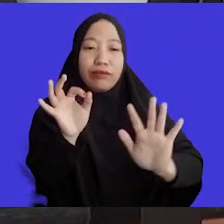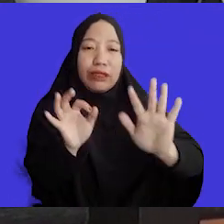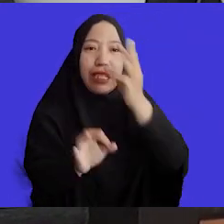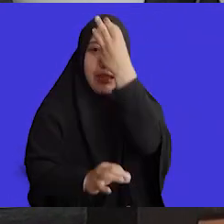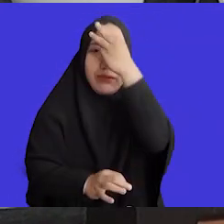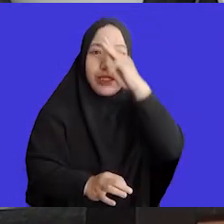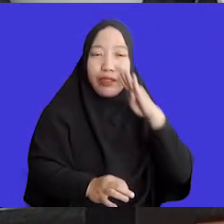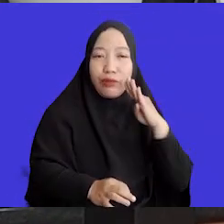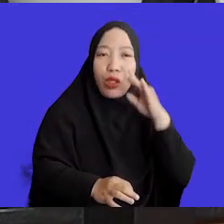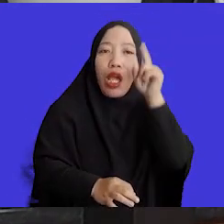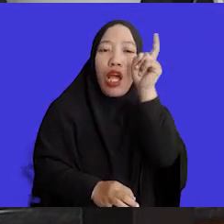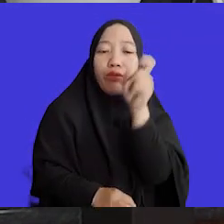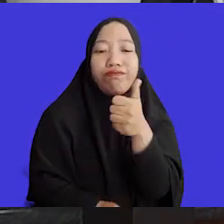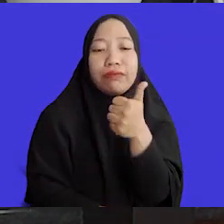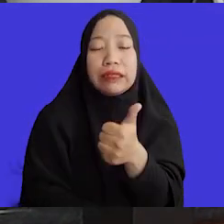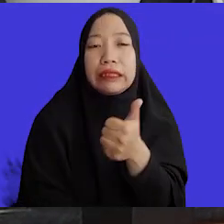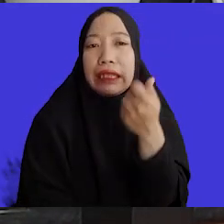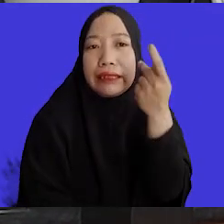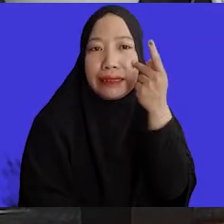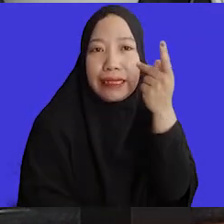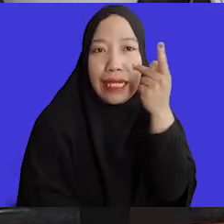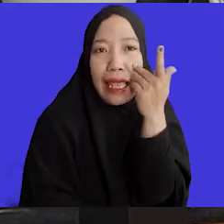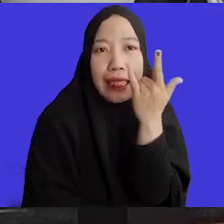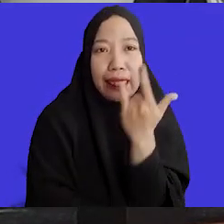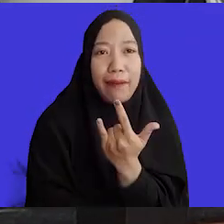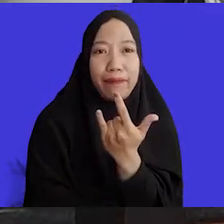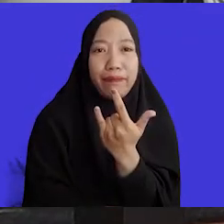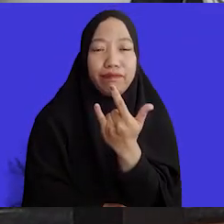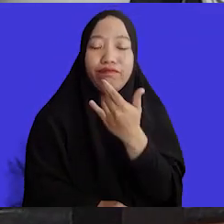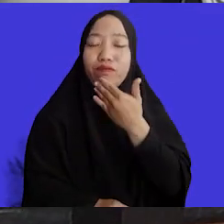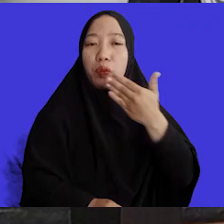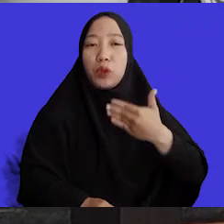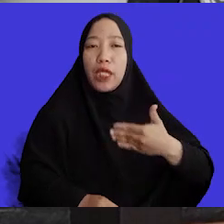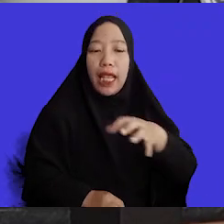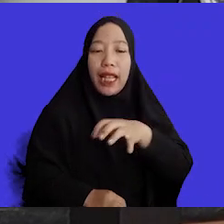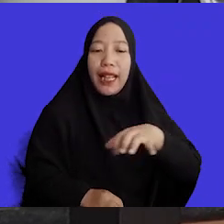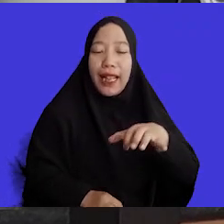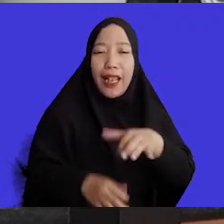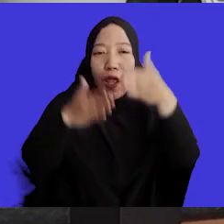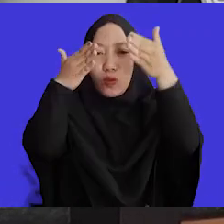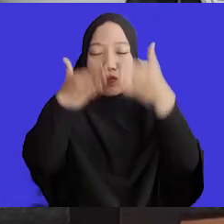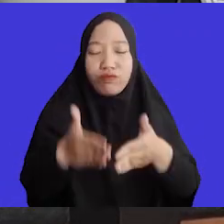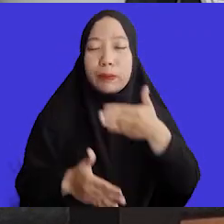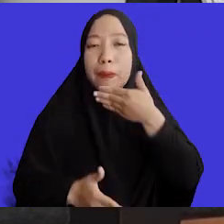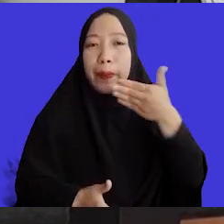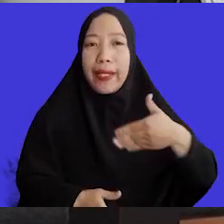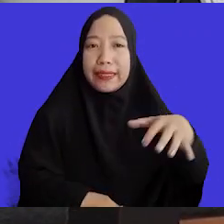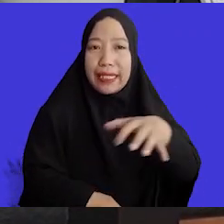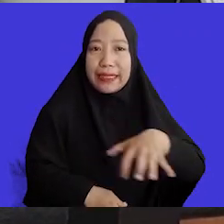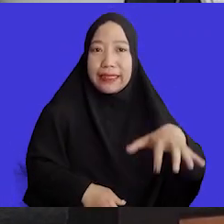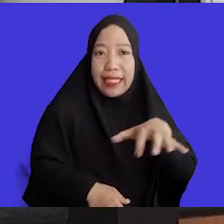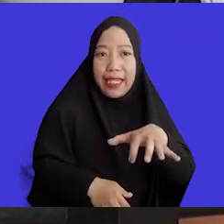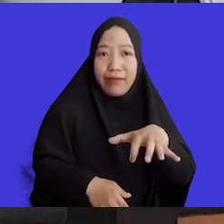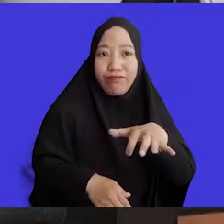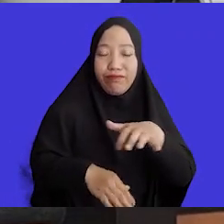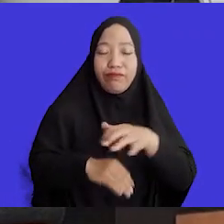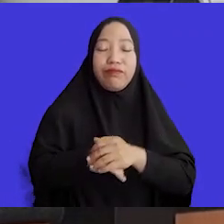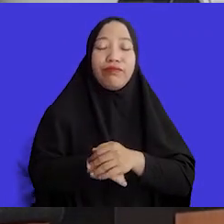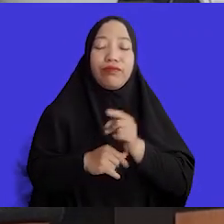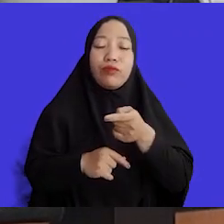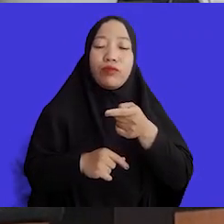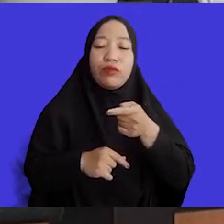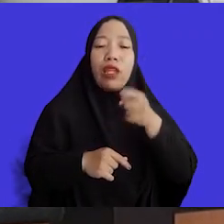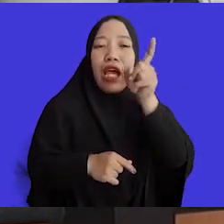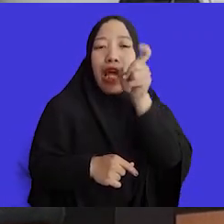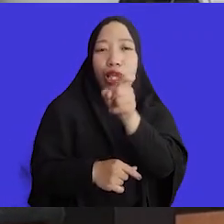Timur mempertahankan budaya lokal termasuk bahasa daerah, karena kondisi minoritas mau tidak mau